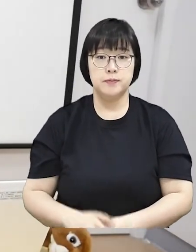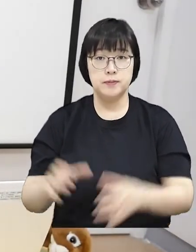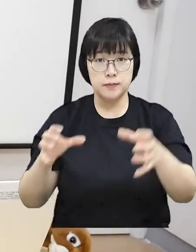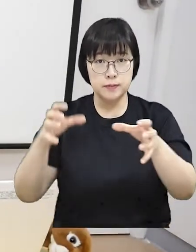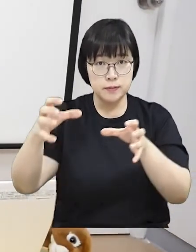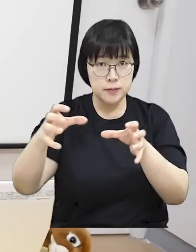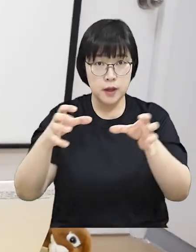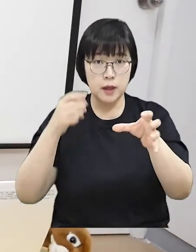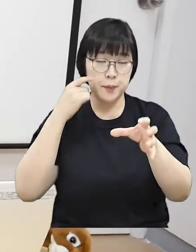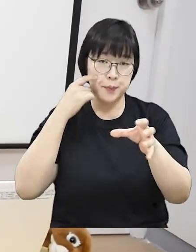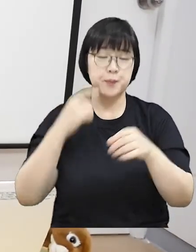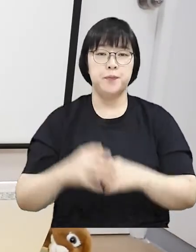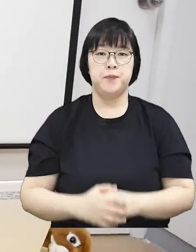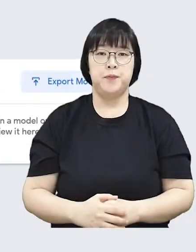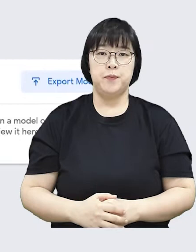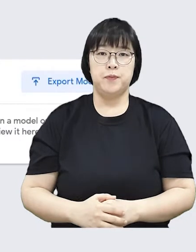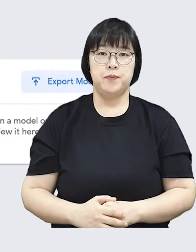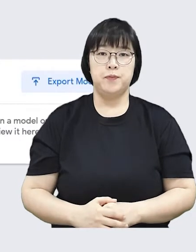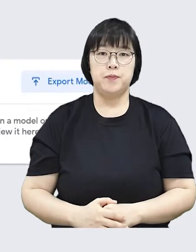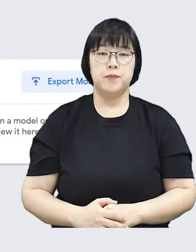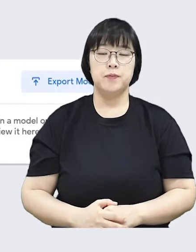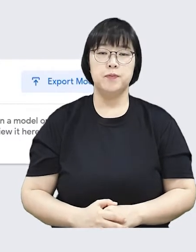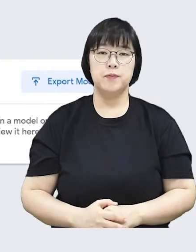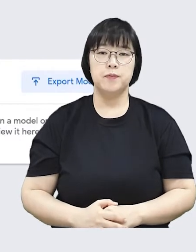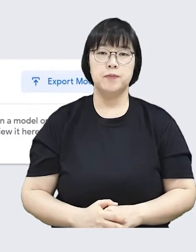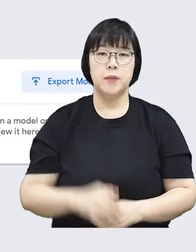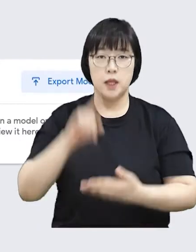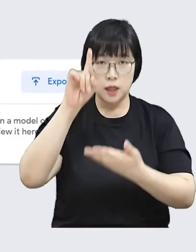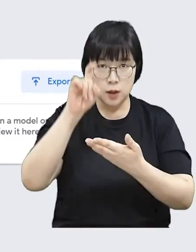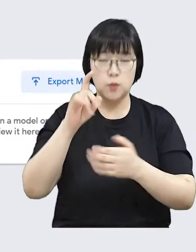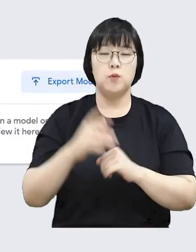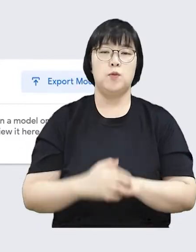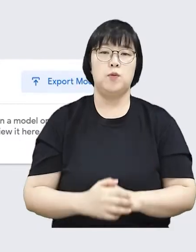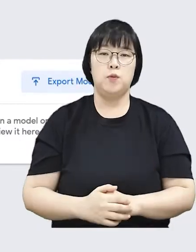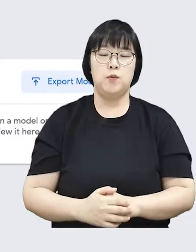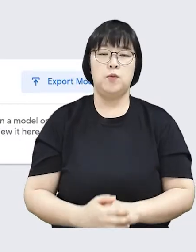제2도 꼭 강아지를 해놨어. 되고. 나 마우스 마.